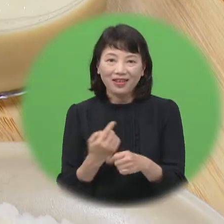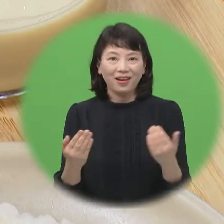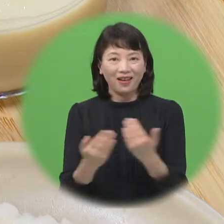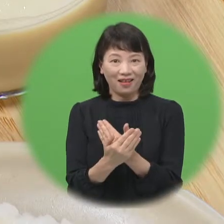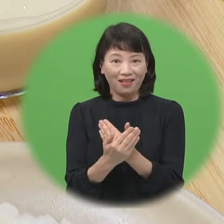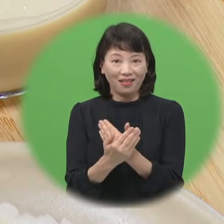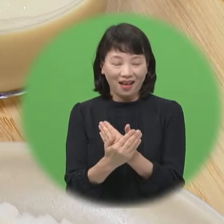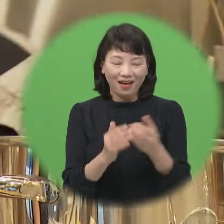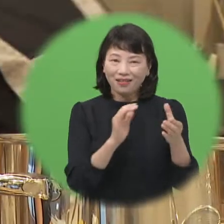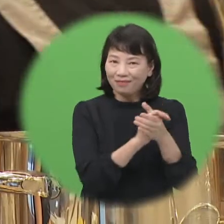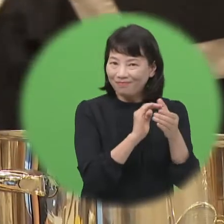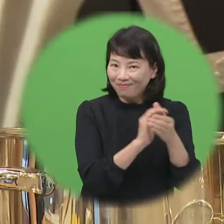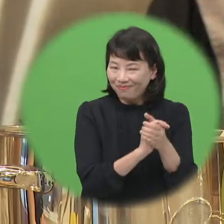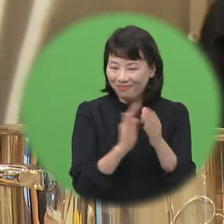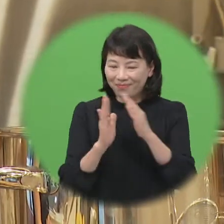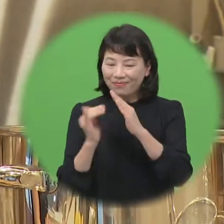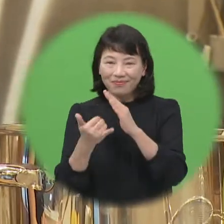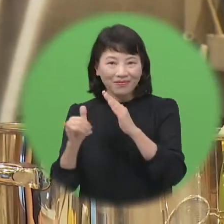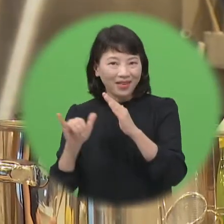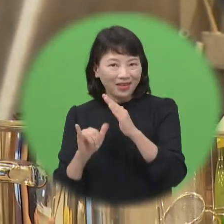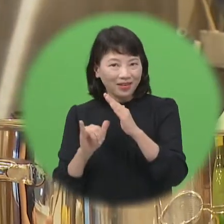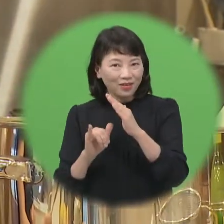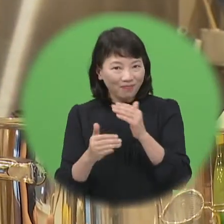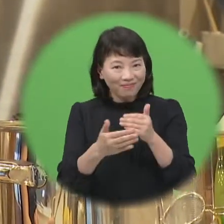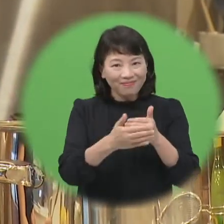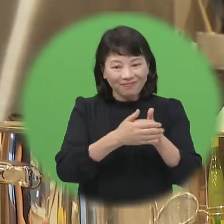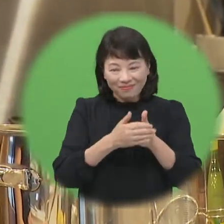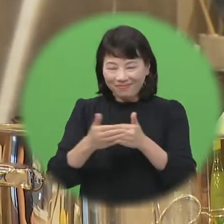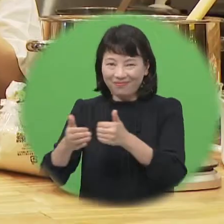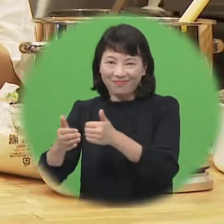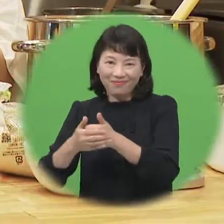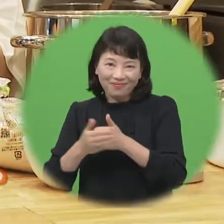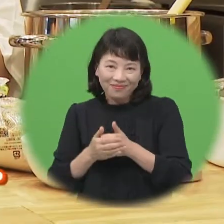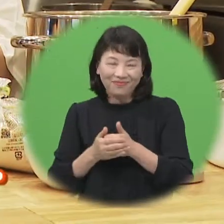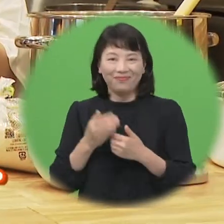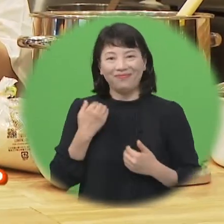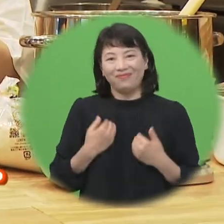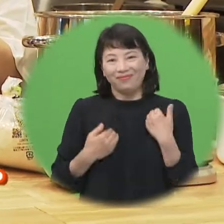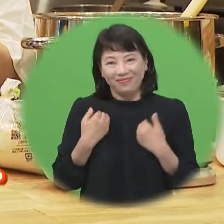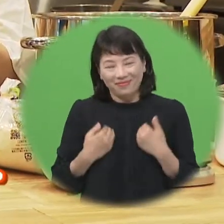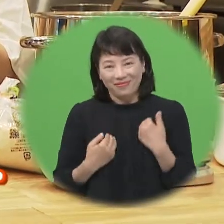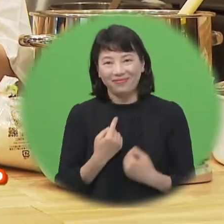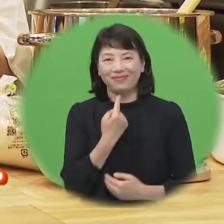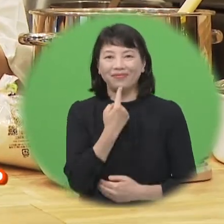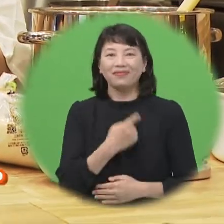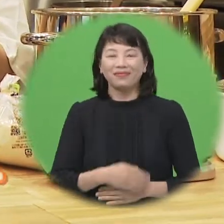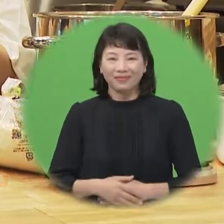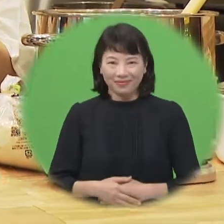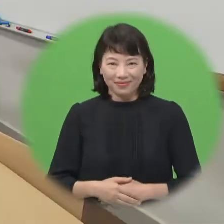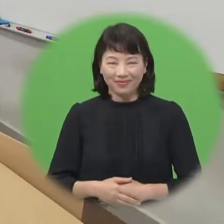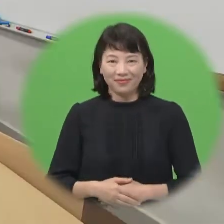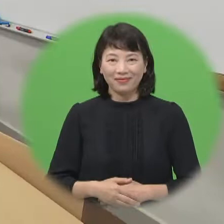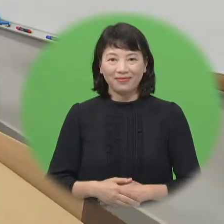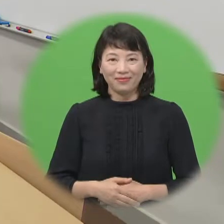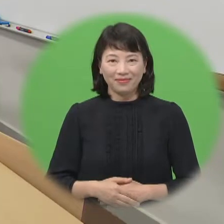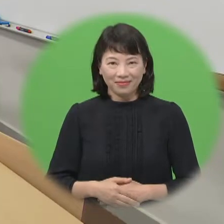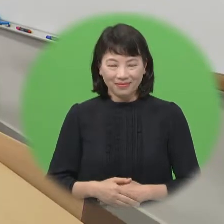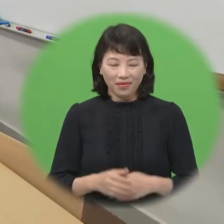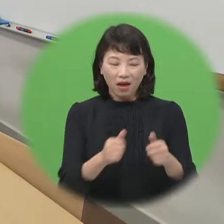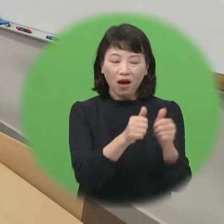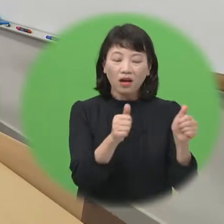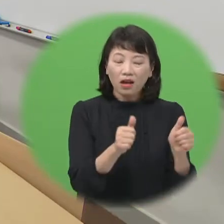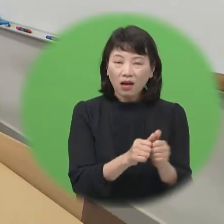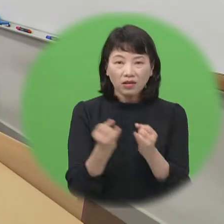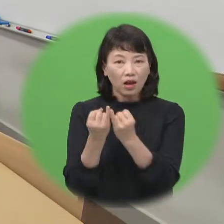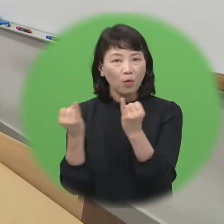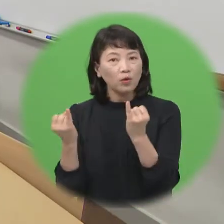の職場ですとか、仕事の仲間や家族みんな応援してくれています。 男性もだし、女